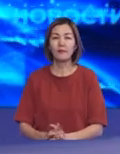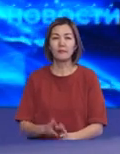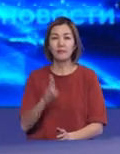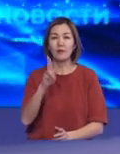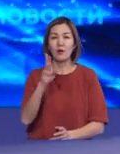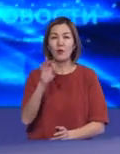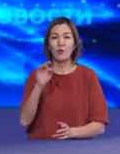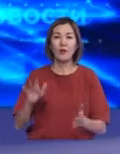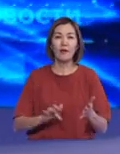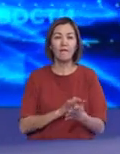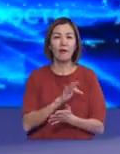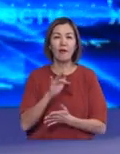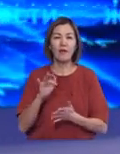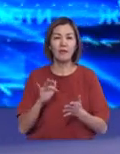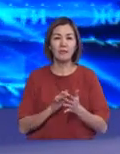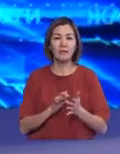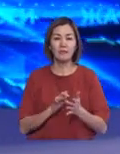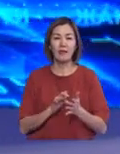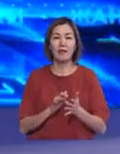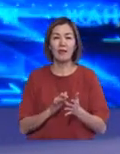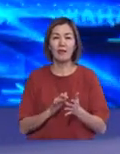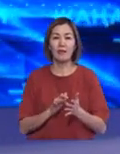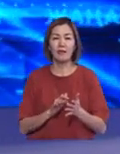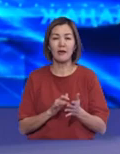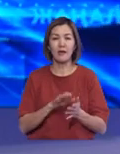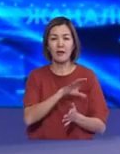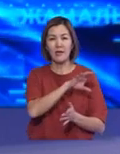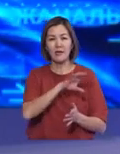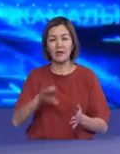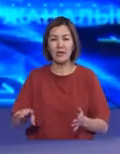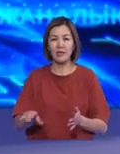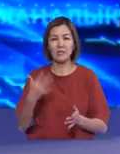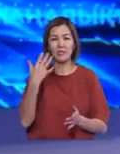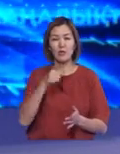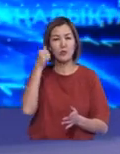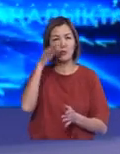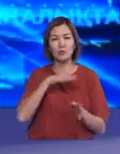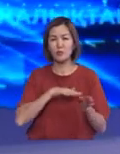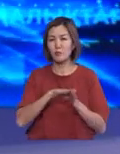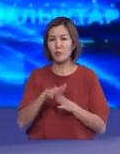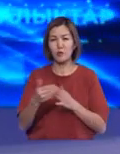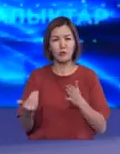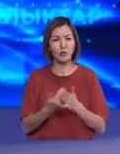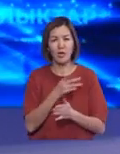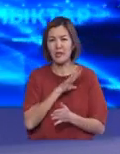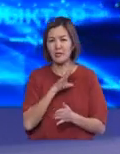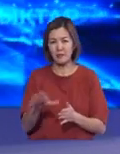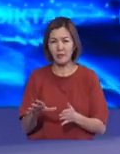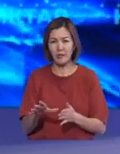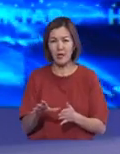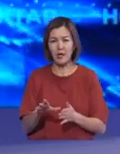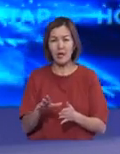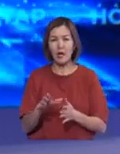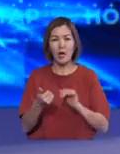Шіріген жүйе, тозған жүйке. Қонаев қаласында кәрі жүйесі жарты ғасыр бойы жаңартылмады. Егер құбырларды уақытында